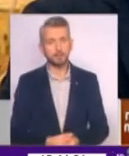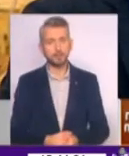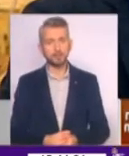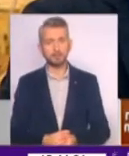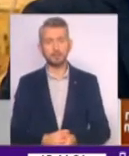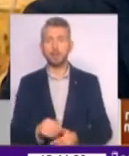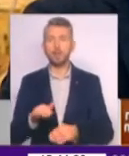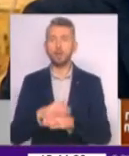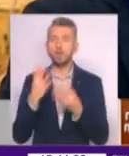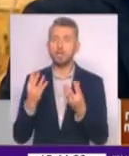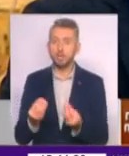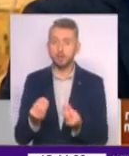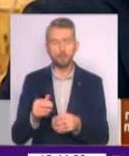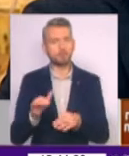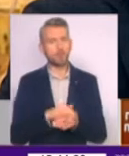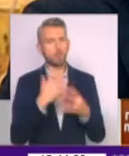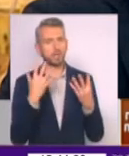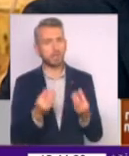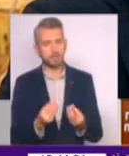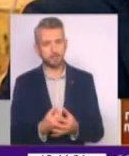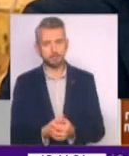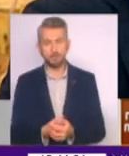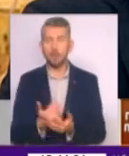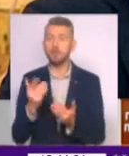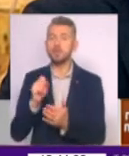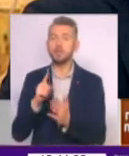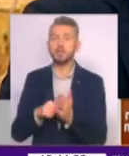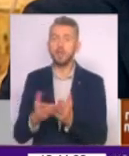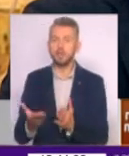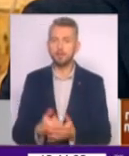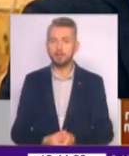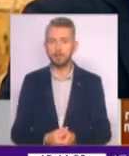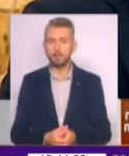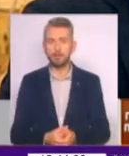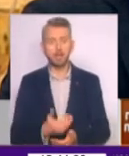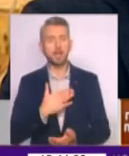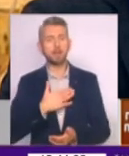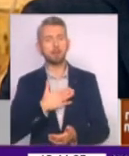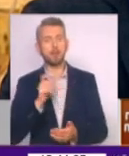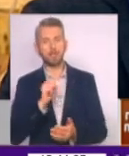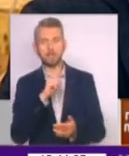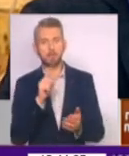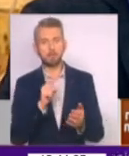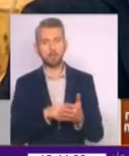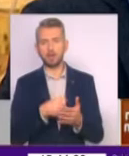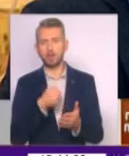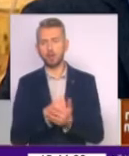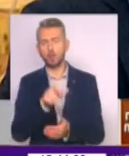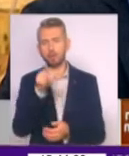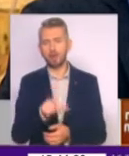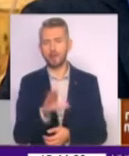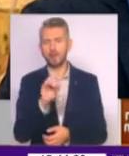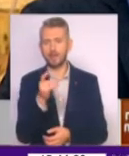день. Добрий день. Добрий день. Прошу, будь ласка, ваше запитання. Моє запитання до пана